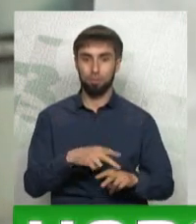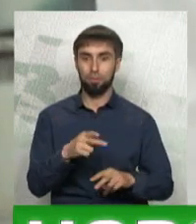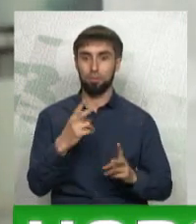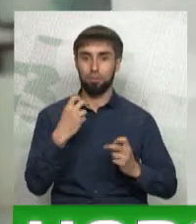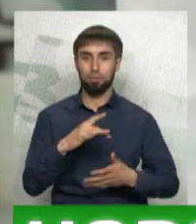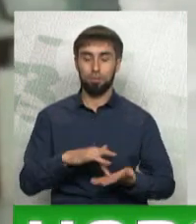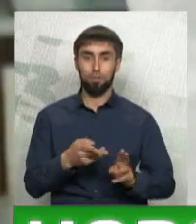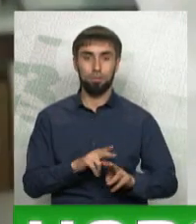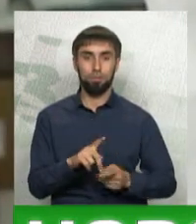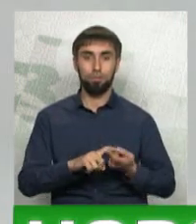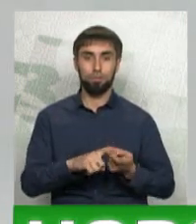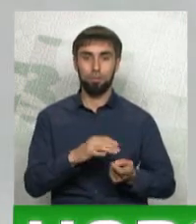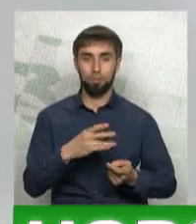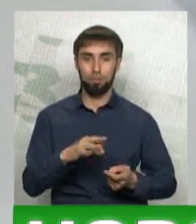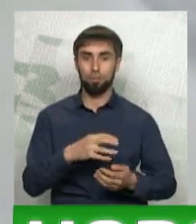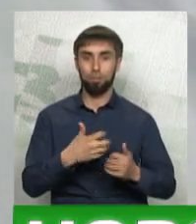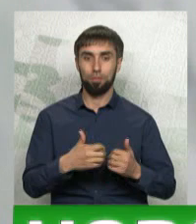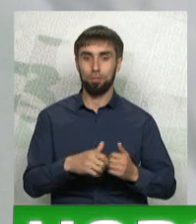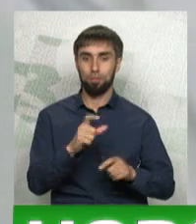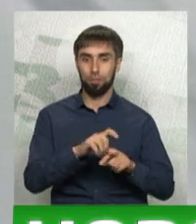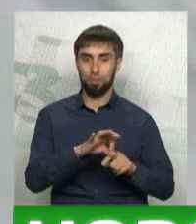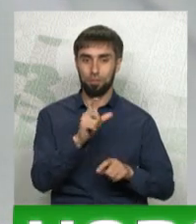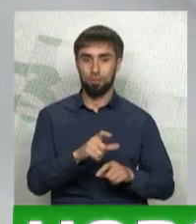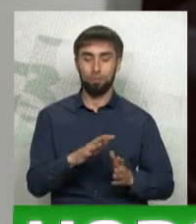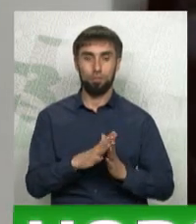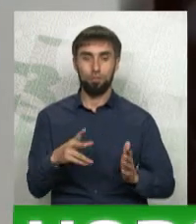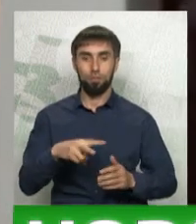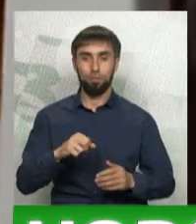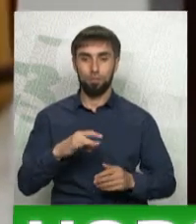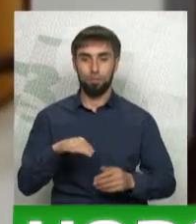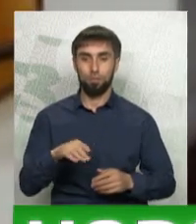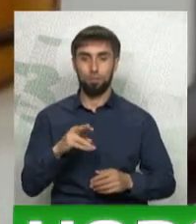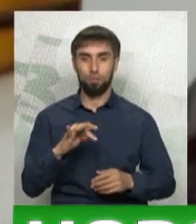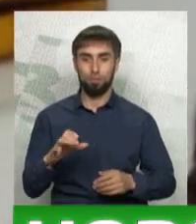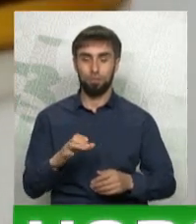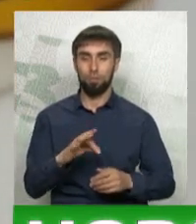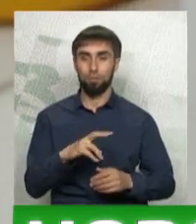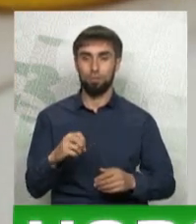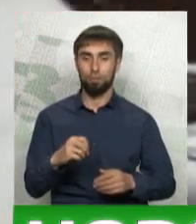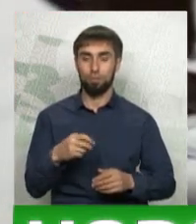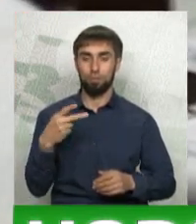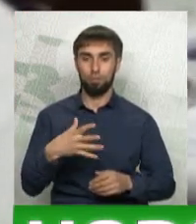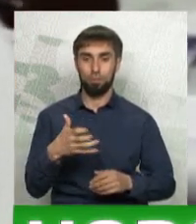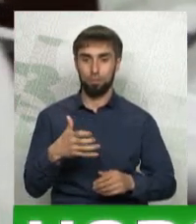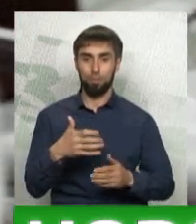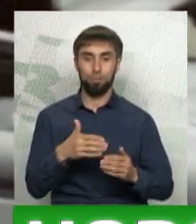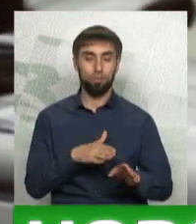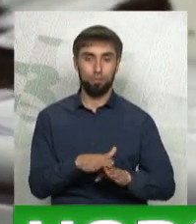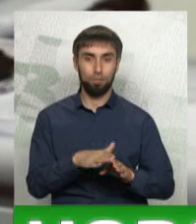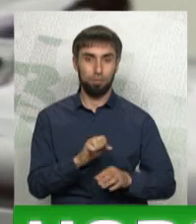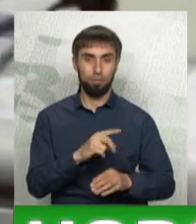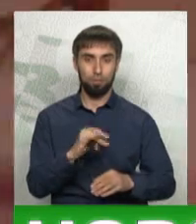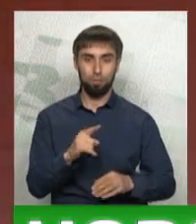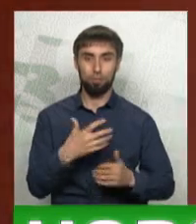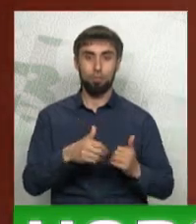центр является связующим звеном между пациентом и огромными лабораторными комплексами. Более 2500 выполняемых